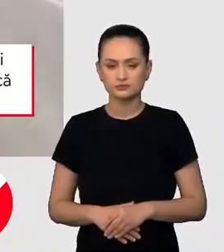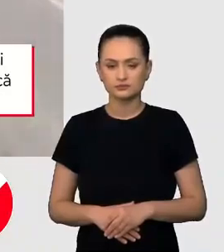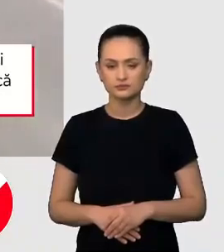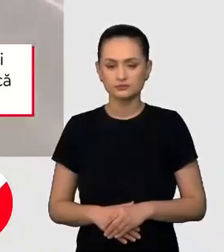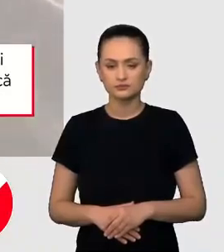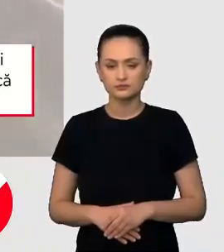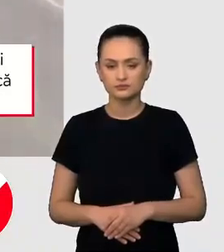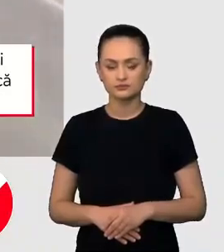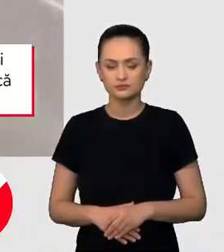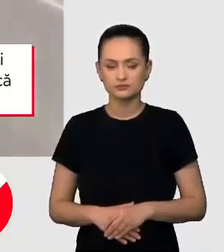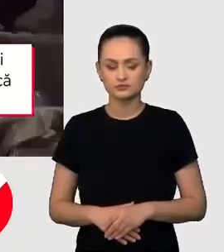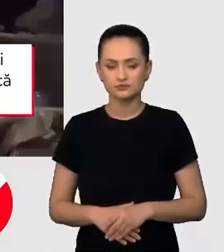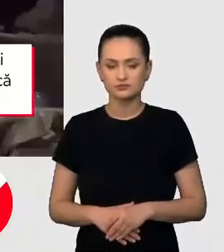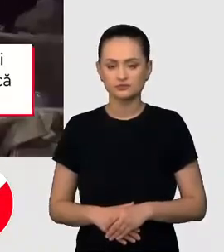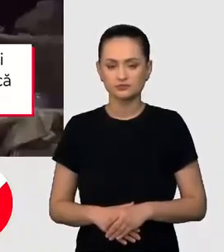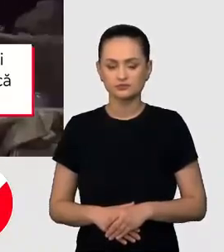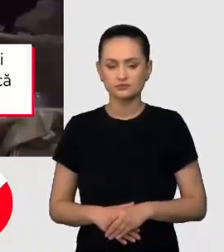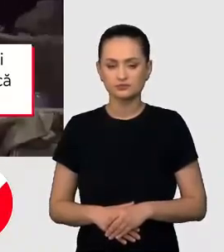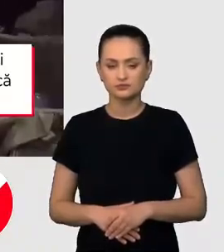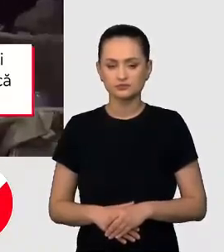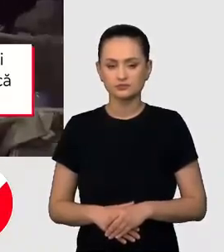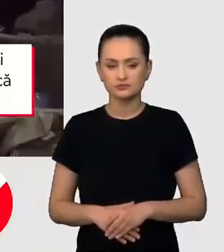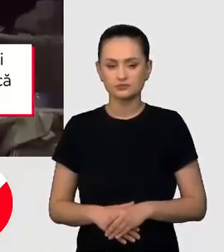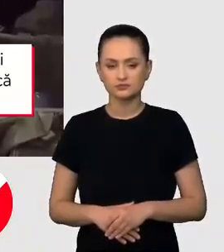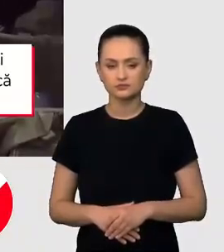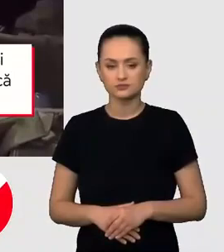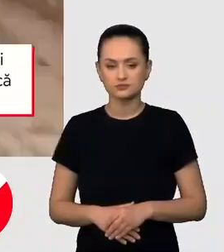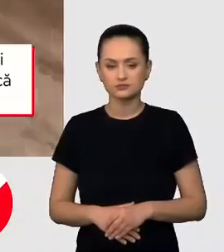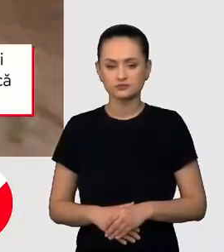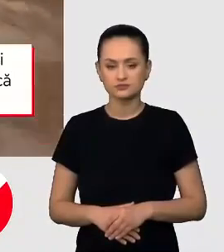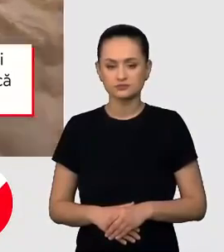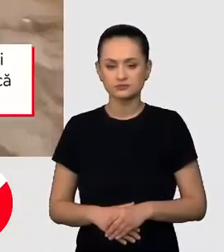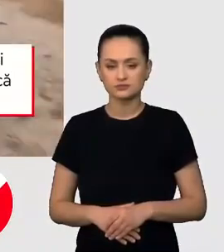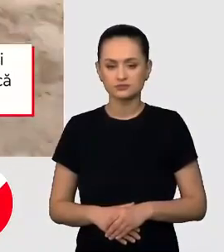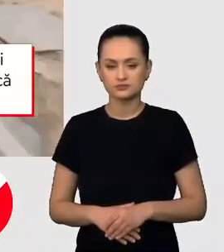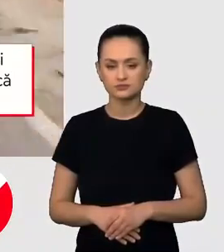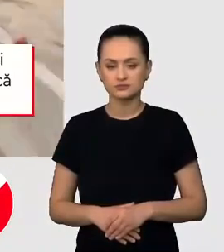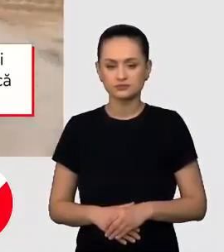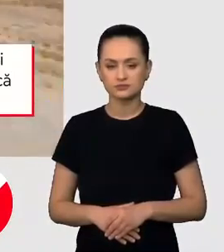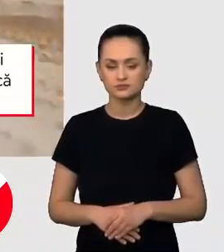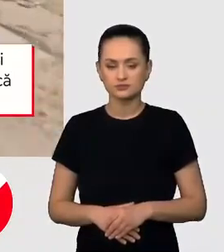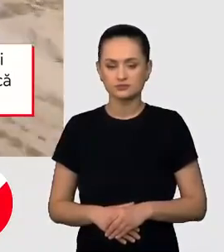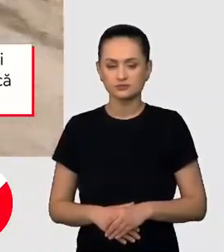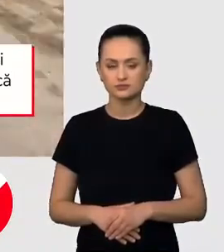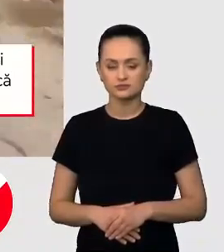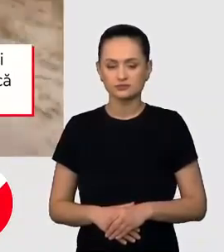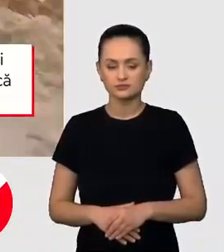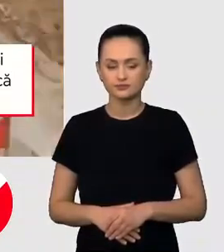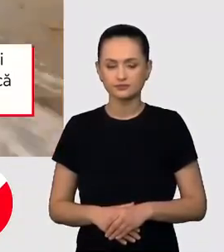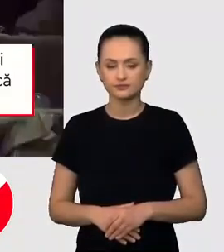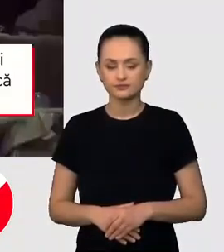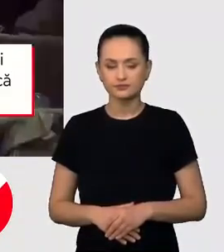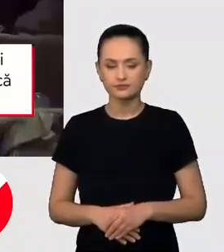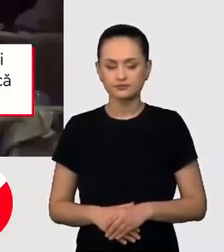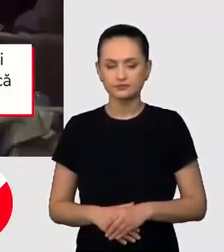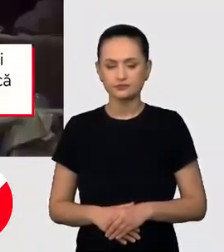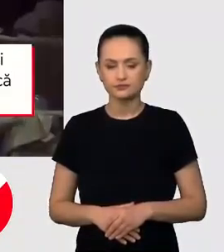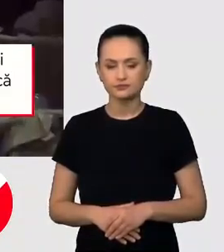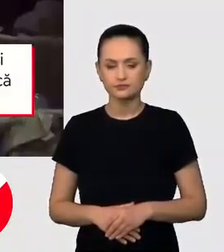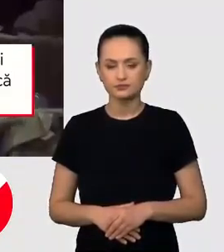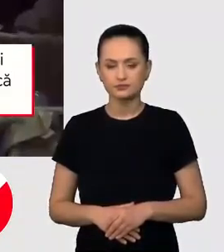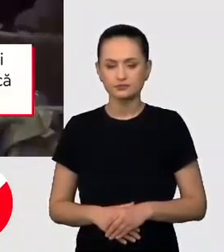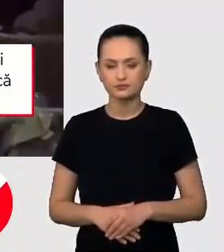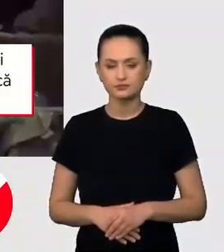Occidentul și Rusia, dacă vreți, la masa negocierilor. Vorbim de anii 1975, când eram în